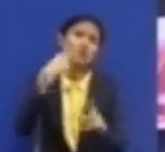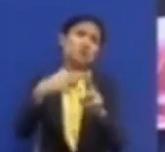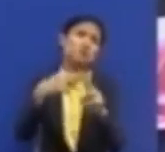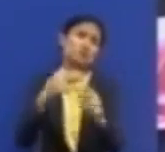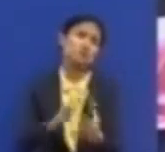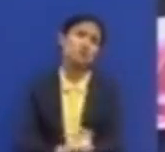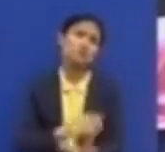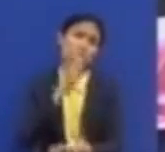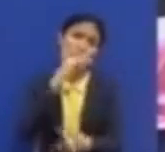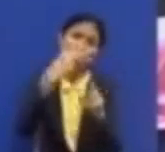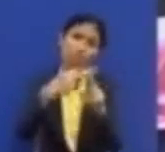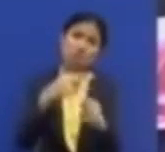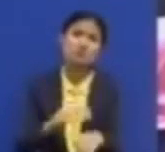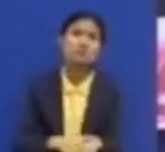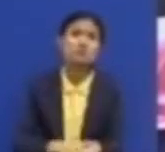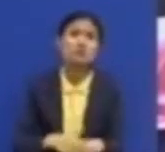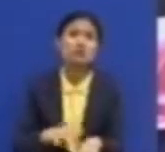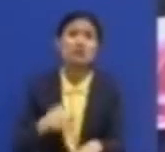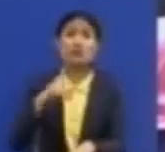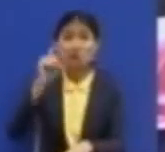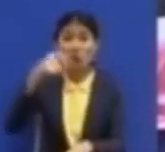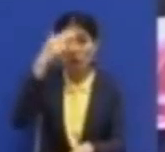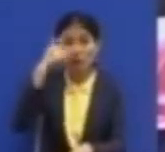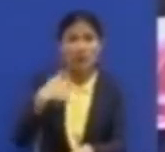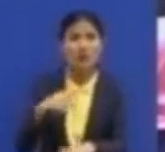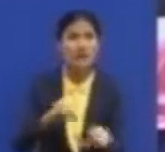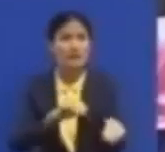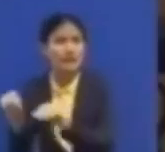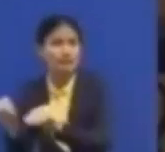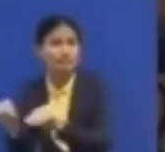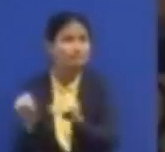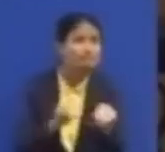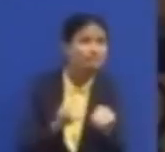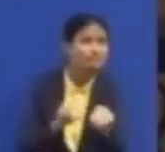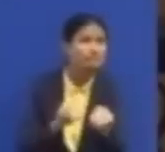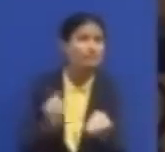ให้เลื่อนหรือไม่เลื่อนนะครับขอบคุณครับ ครับ